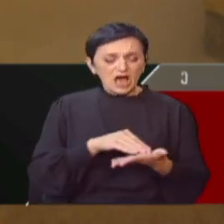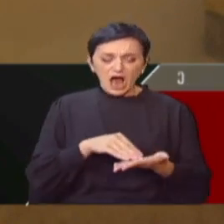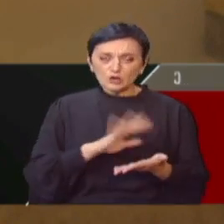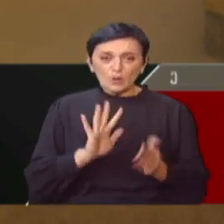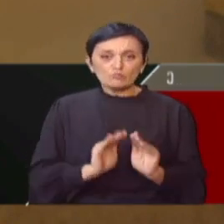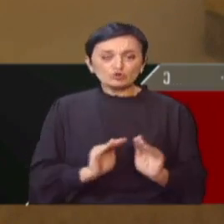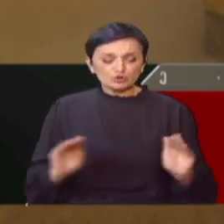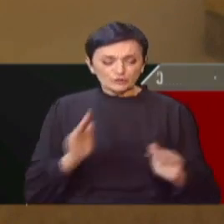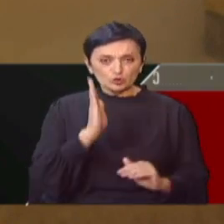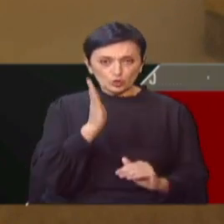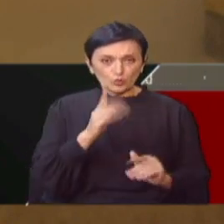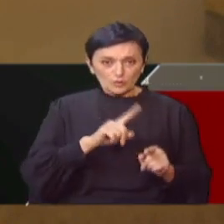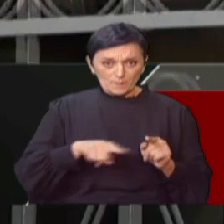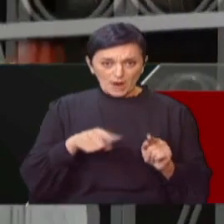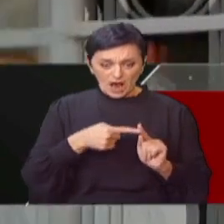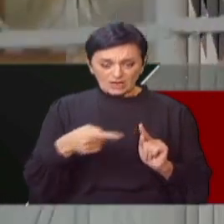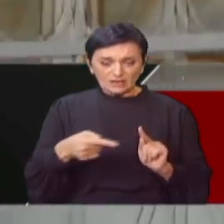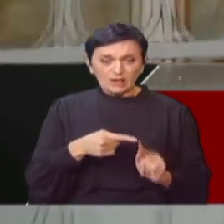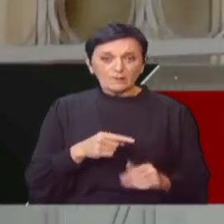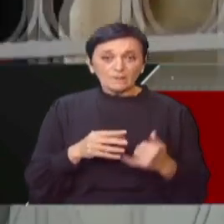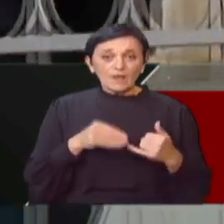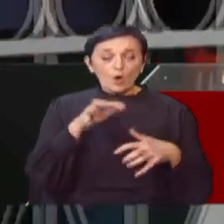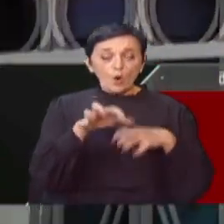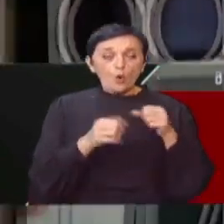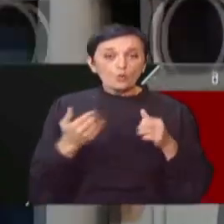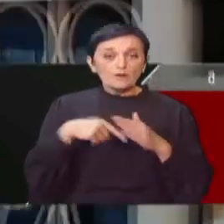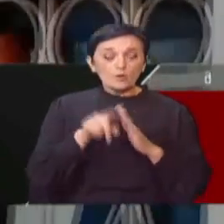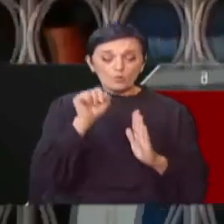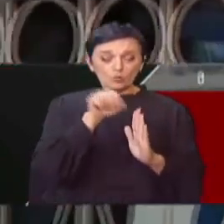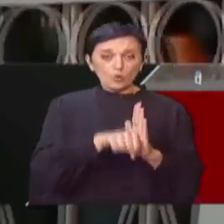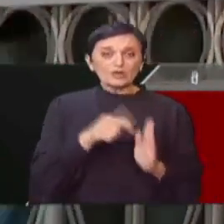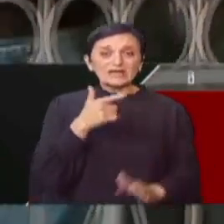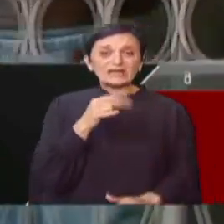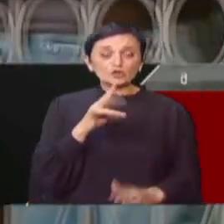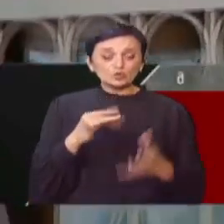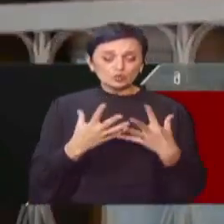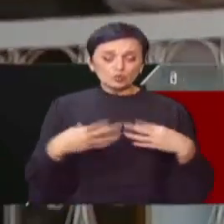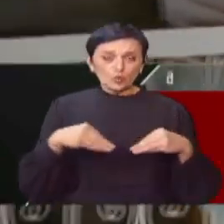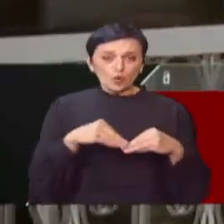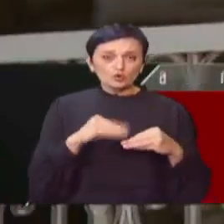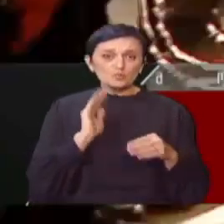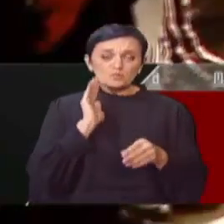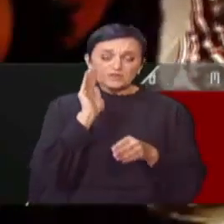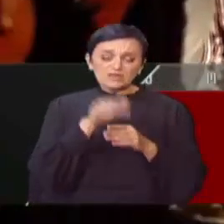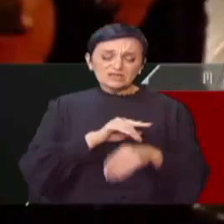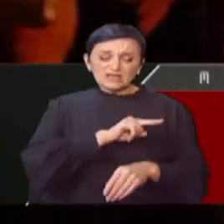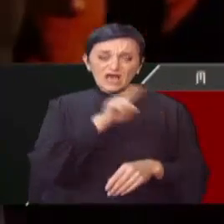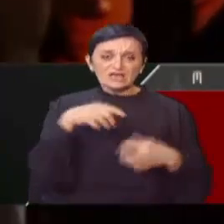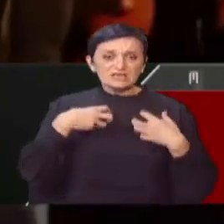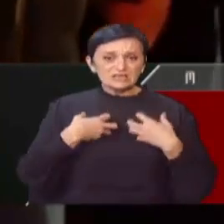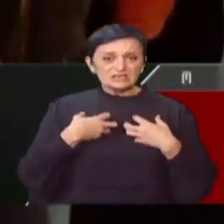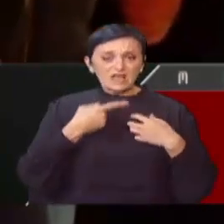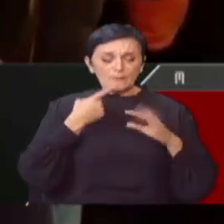და მშვიდობა დადგება უმოკლეს დროში. ოკუპანტების მიერ მოკლული თამაზ გინტურის ოჯახს მთელი დღის განმავლობაში